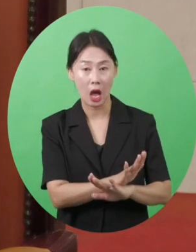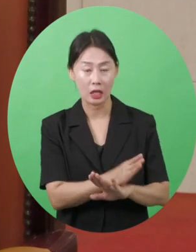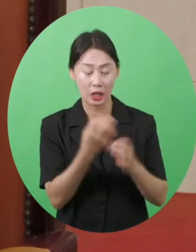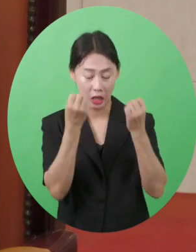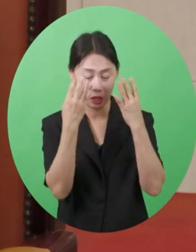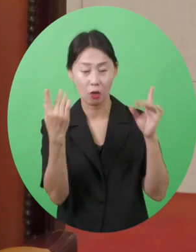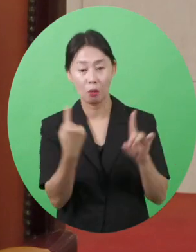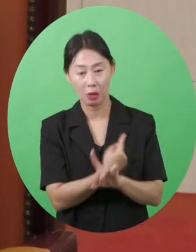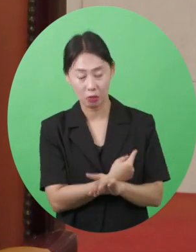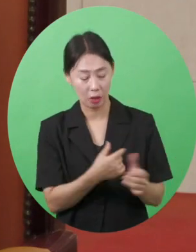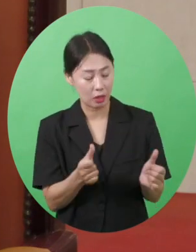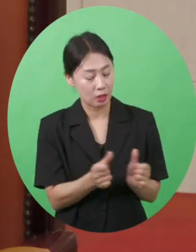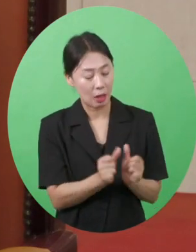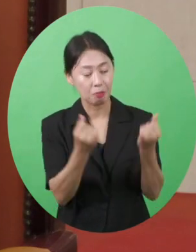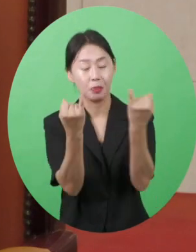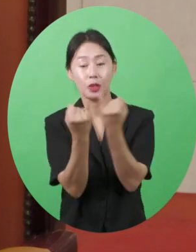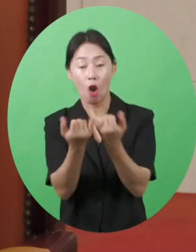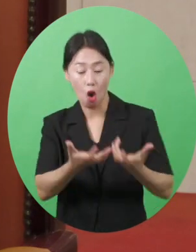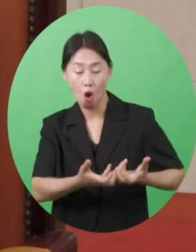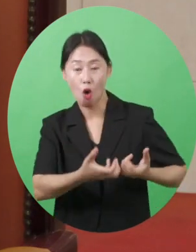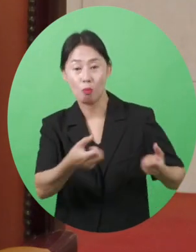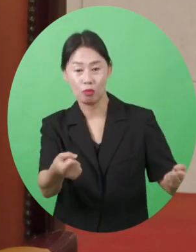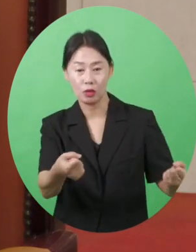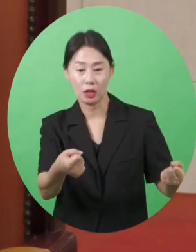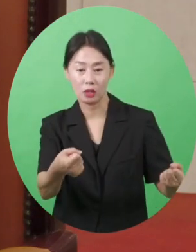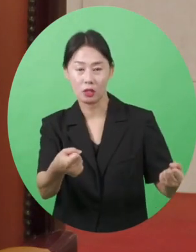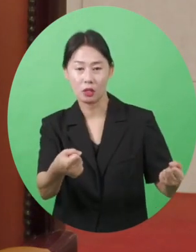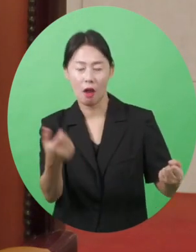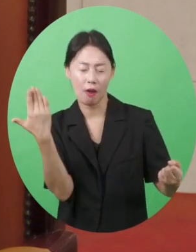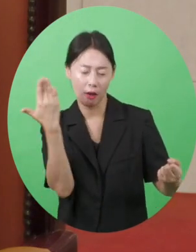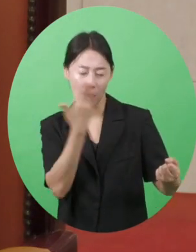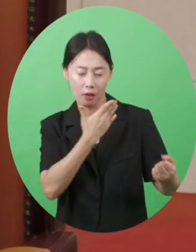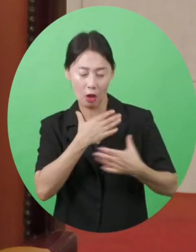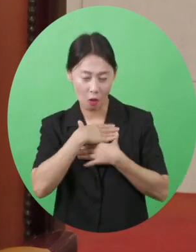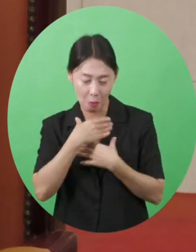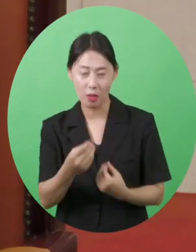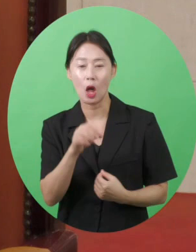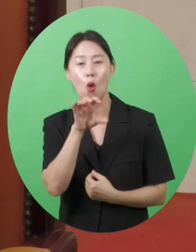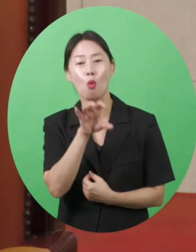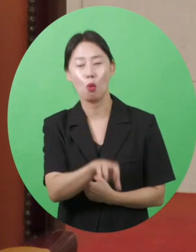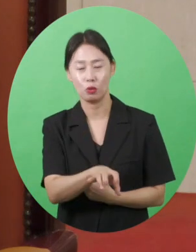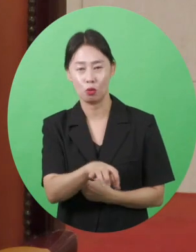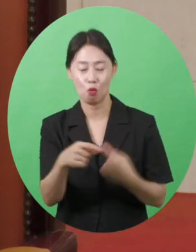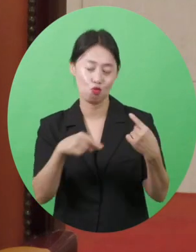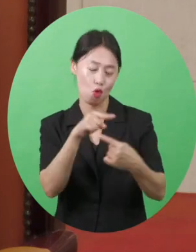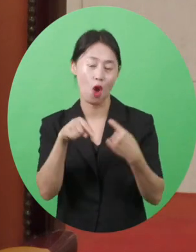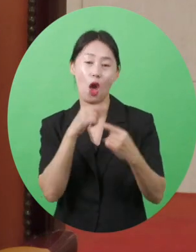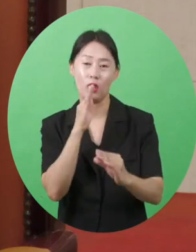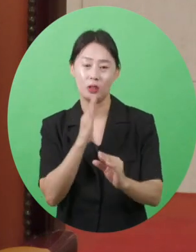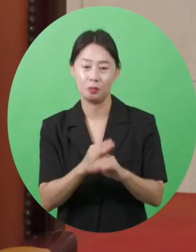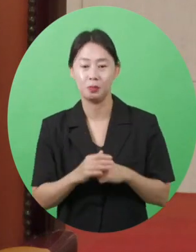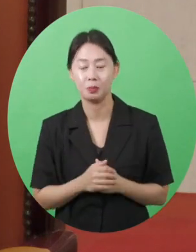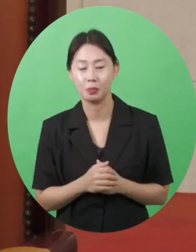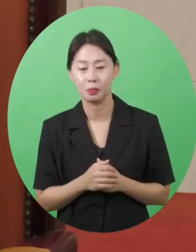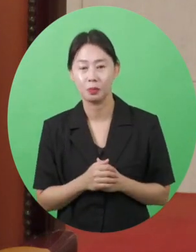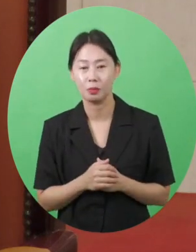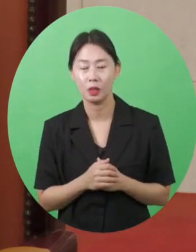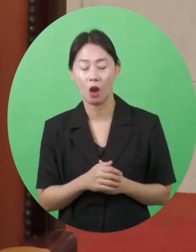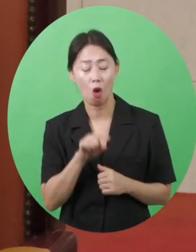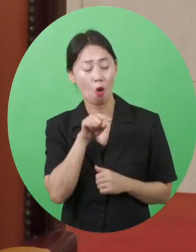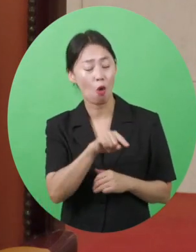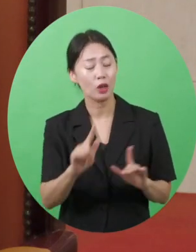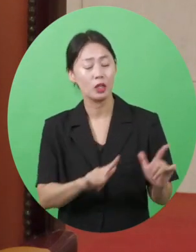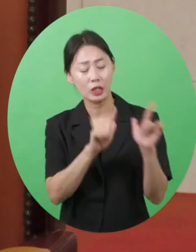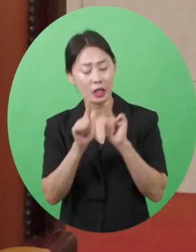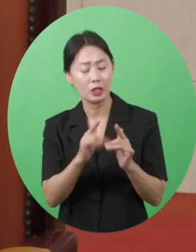통해서 남녀 공간을 분리해서 현재 쾌적하고 평안한 공간으로 생활할 수 있도록 지원을 하고 있습니다. 그 심리